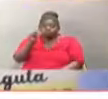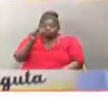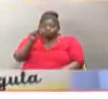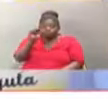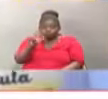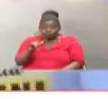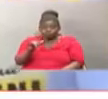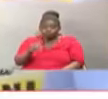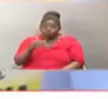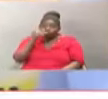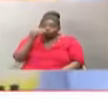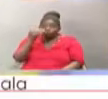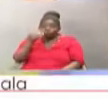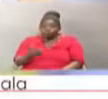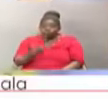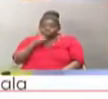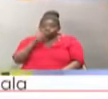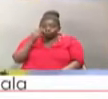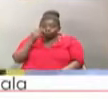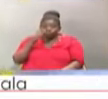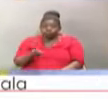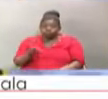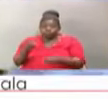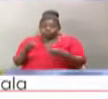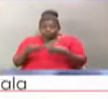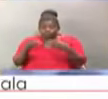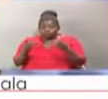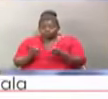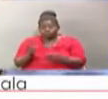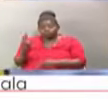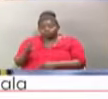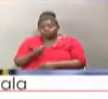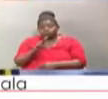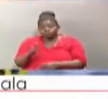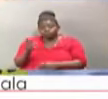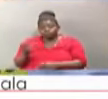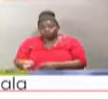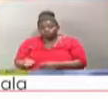mwami mbosu, kulaba, nana yatu wate chuko mbachino.